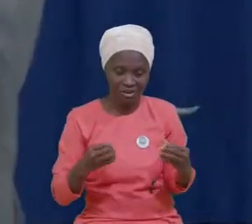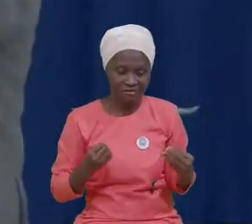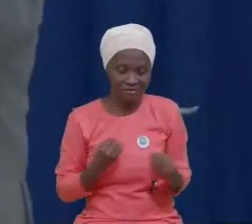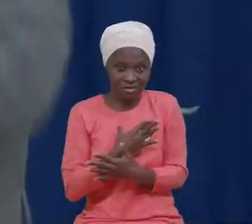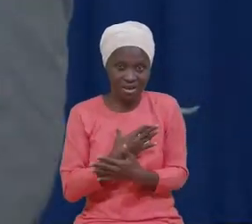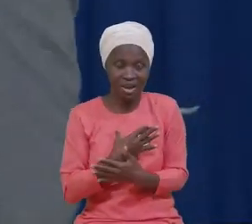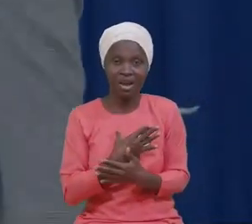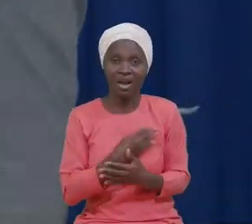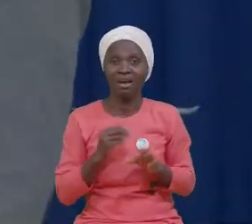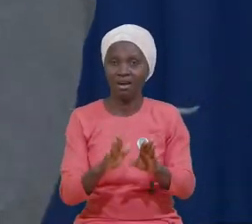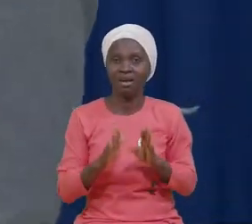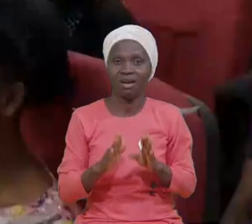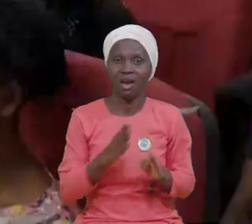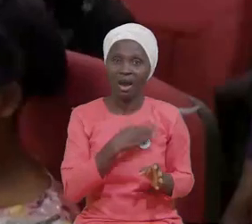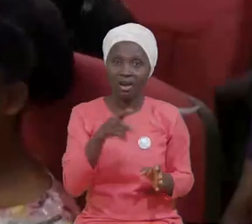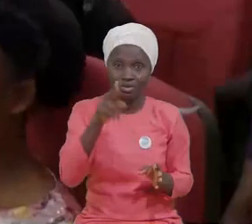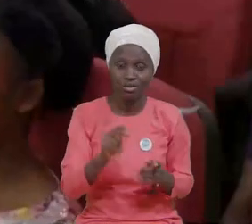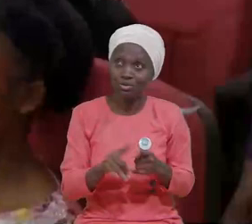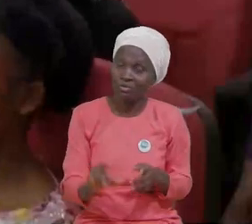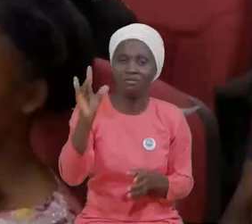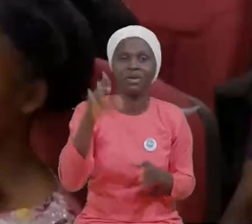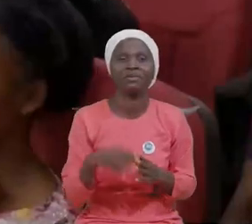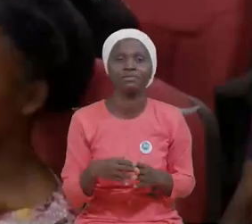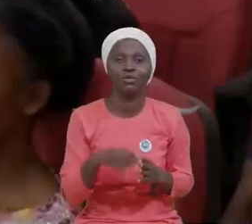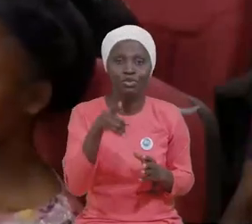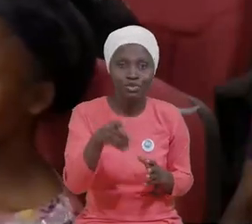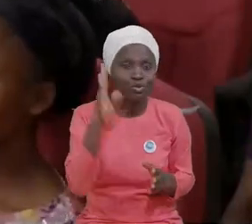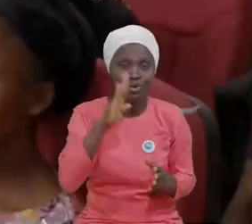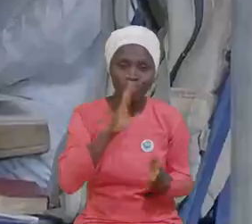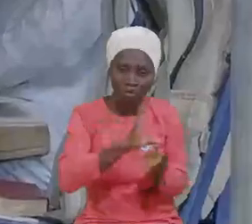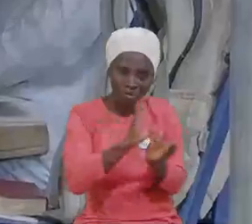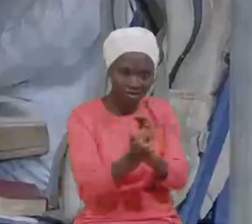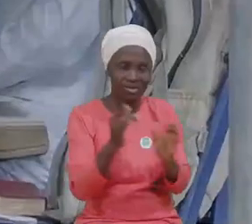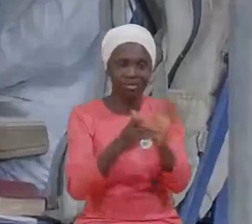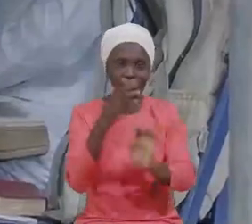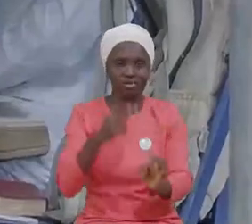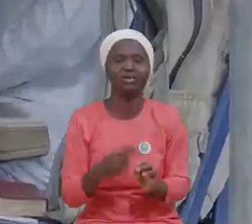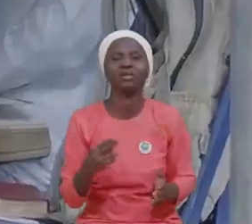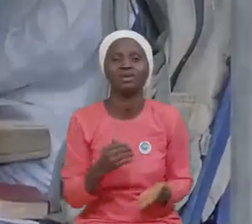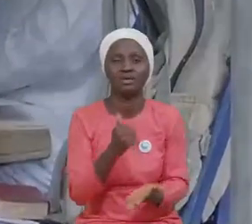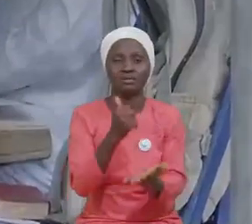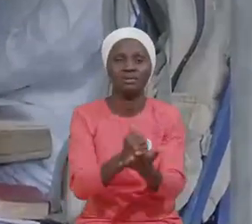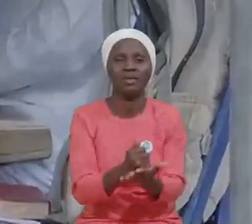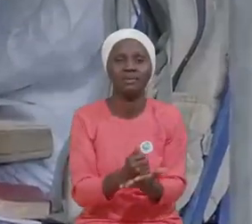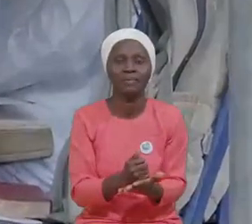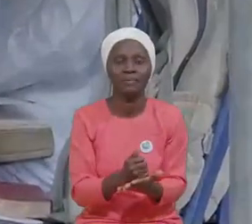Et de panique. Tu dois prendre l'envol. Et tu es converti. Donnez-moi un amen.